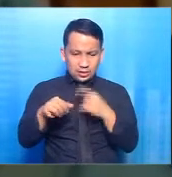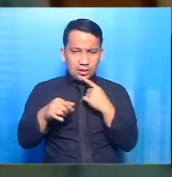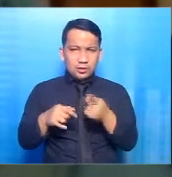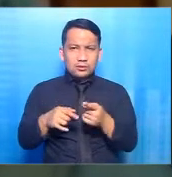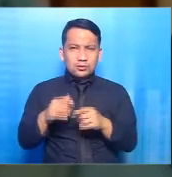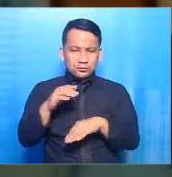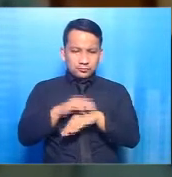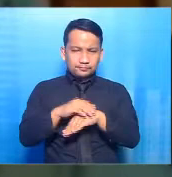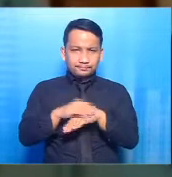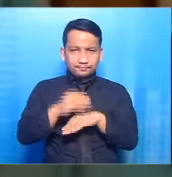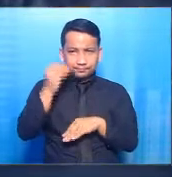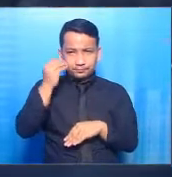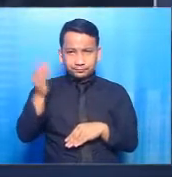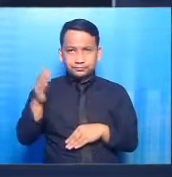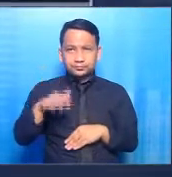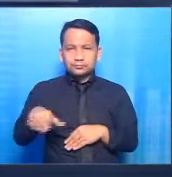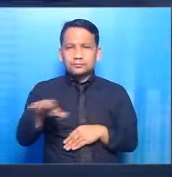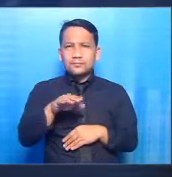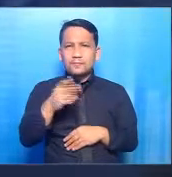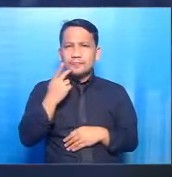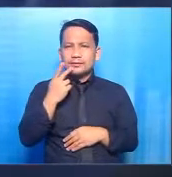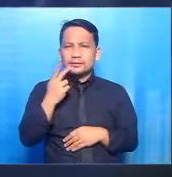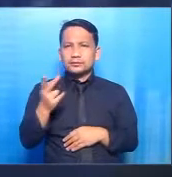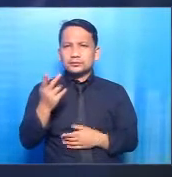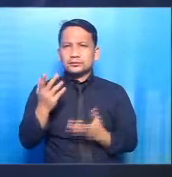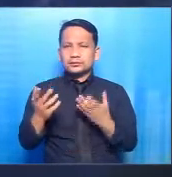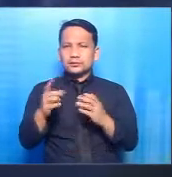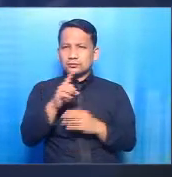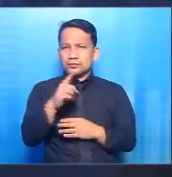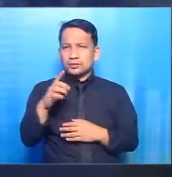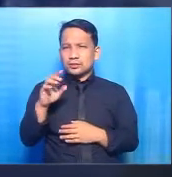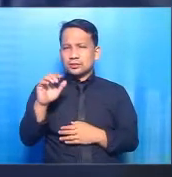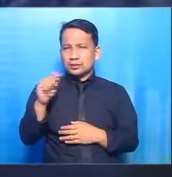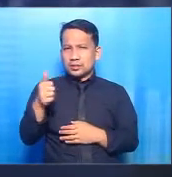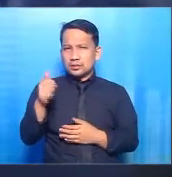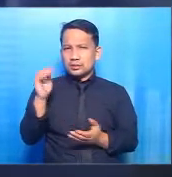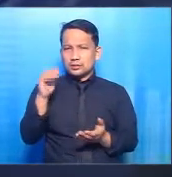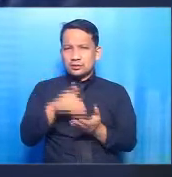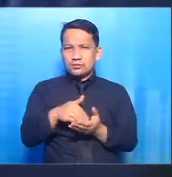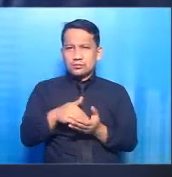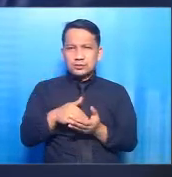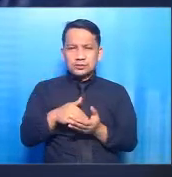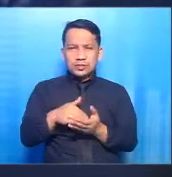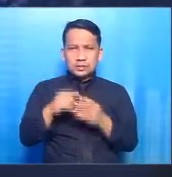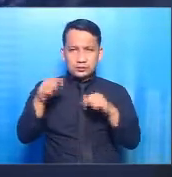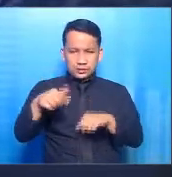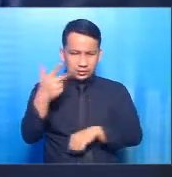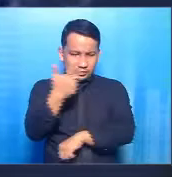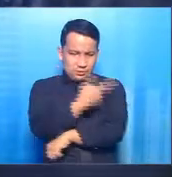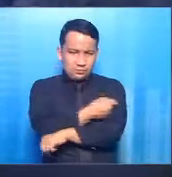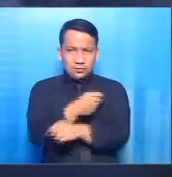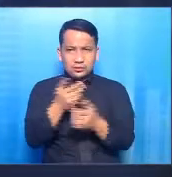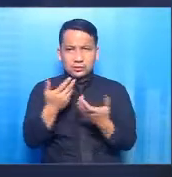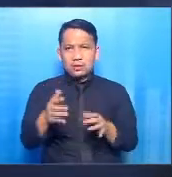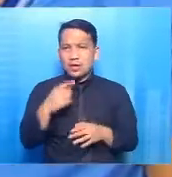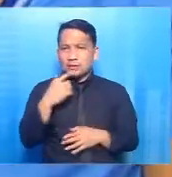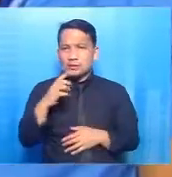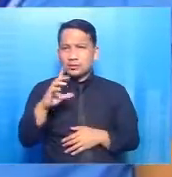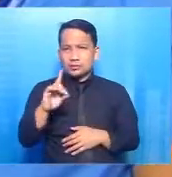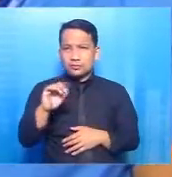the Sinovac arrival. Sa ngayon ay mahigit 110,000 na ang nabakunahan sa bansa ayon sa